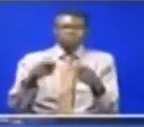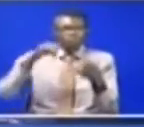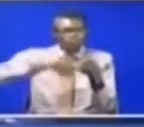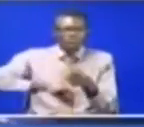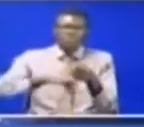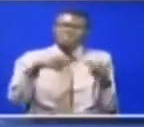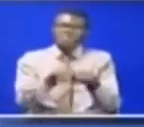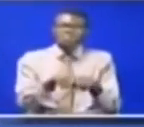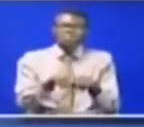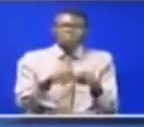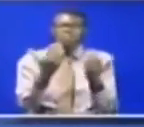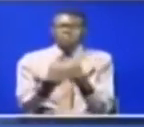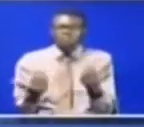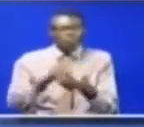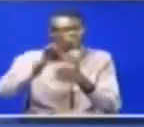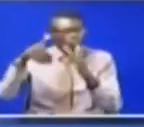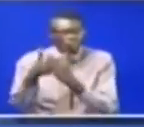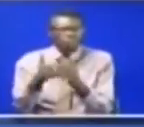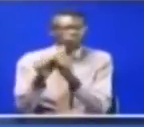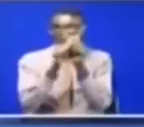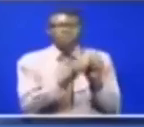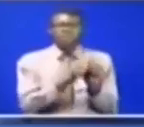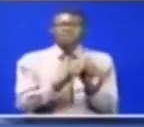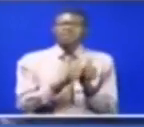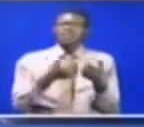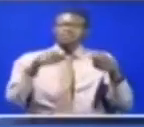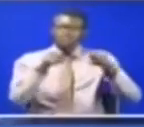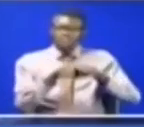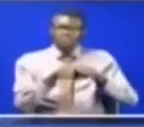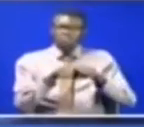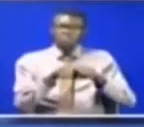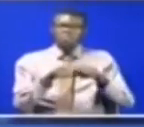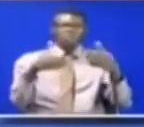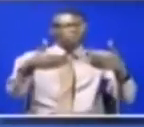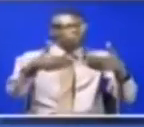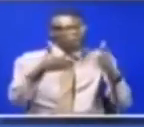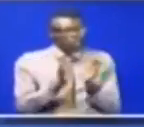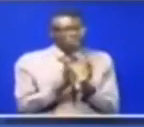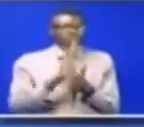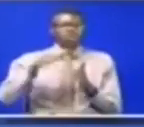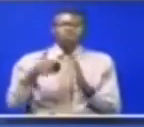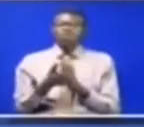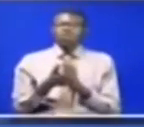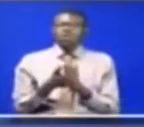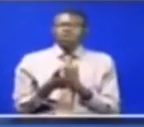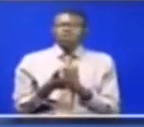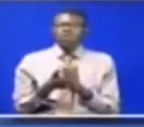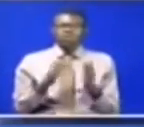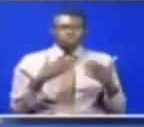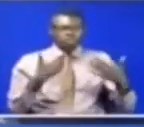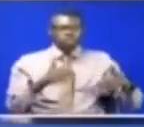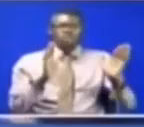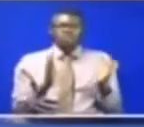Moi, na watoto wote kwa jumla, na kwa clan ya Kapyegeres, kwa kupoteza